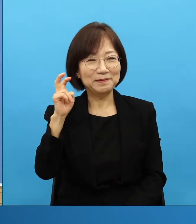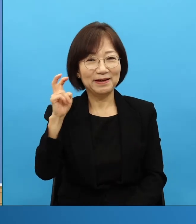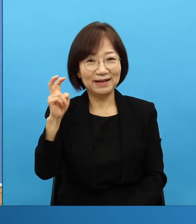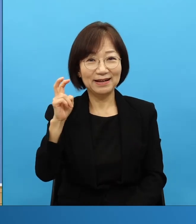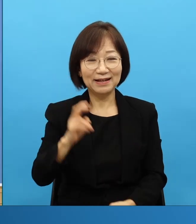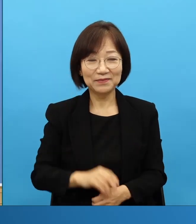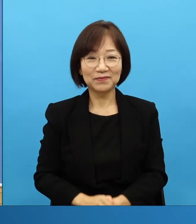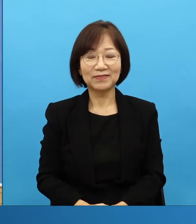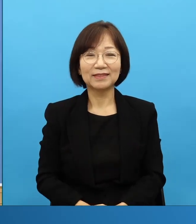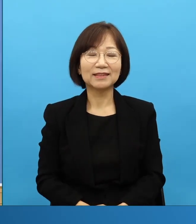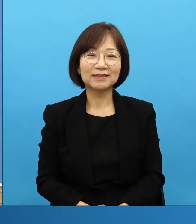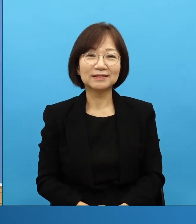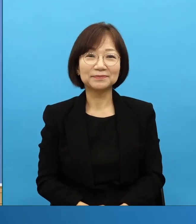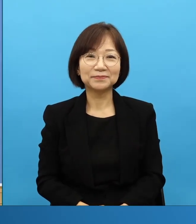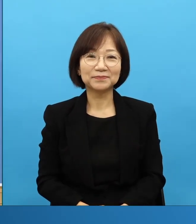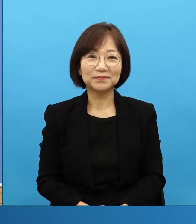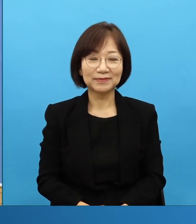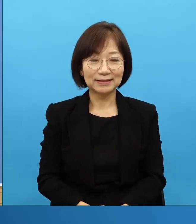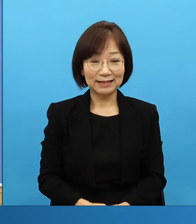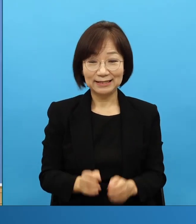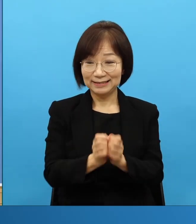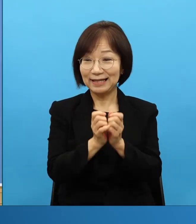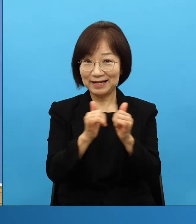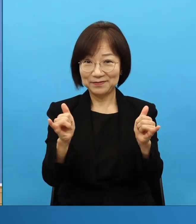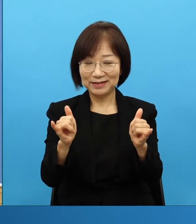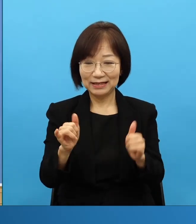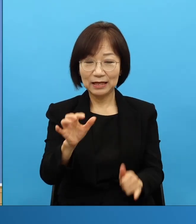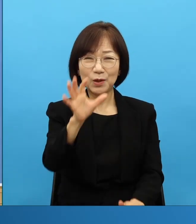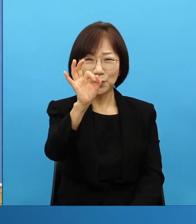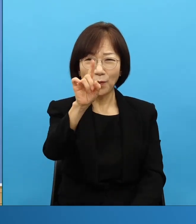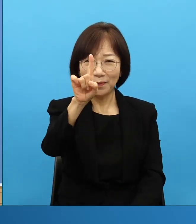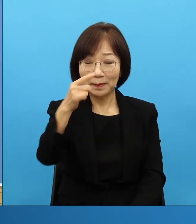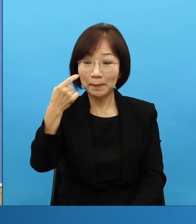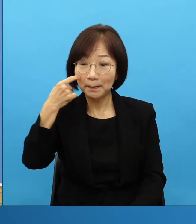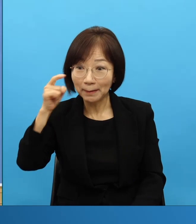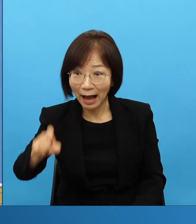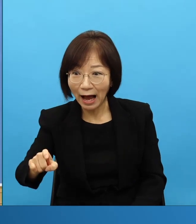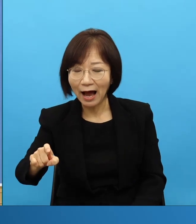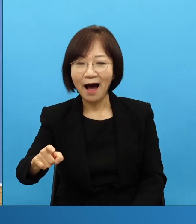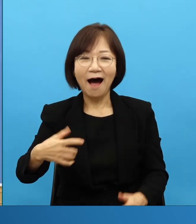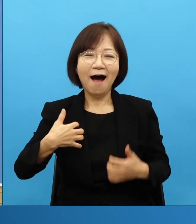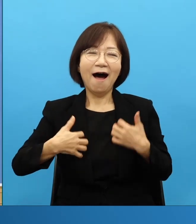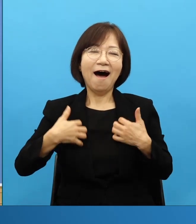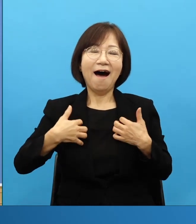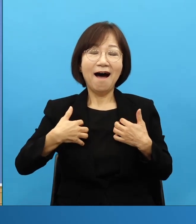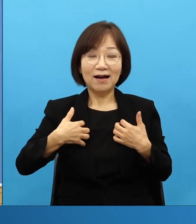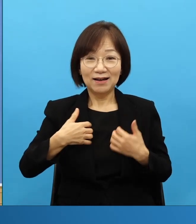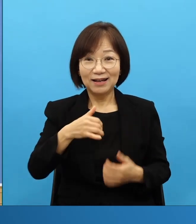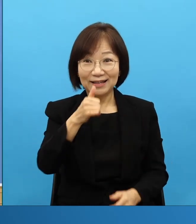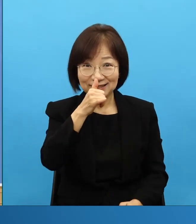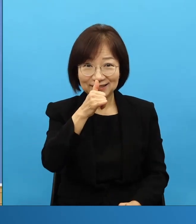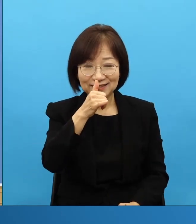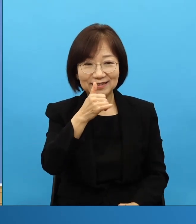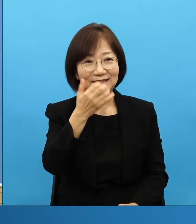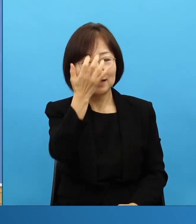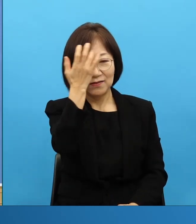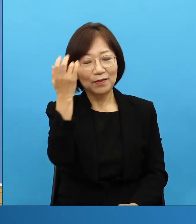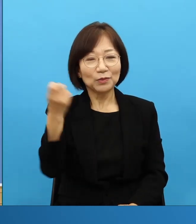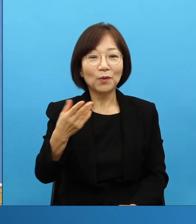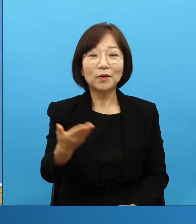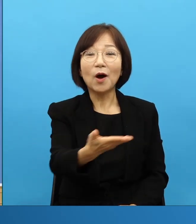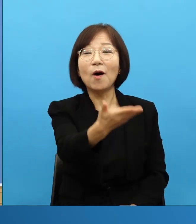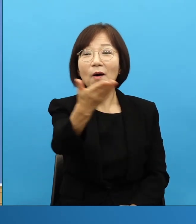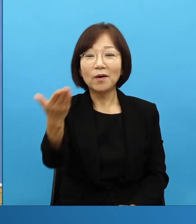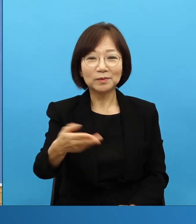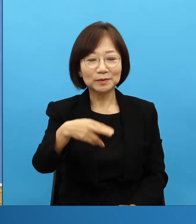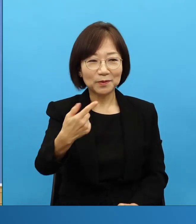조그만한 것도 기분이 좋을 때가 있잖아요. You know, mankind, even something small like that can make them so 여러분도 happy. 뭐 너무 좋은 일이 생기는데 기분이 좋잖아요. And when